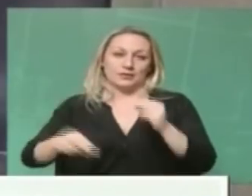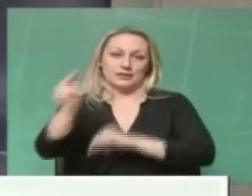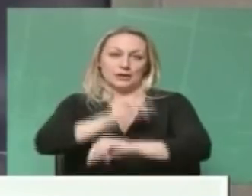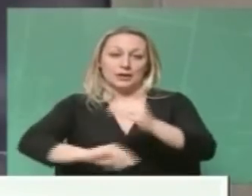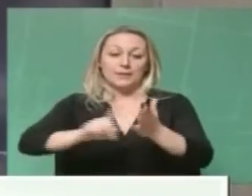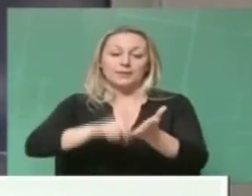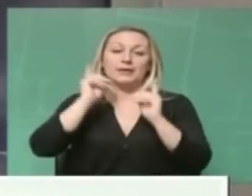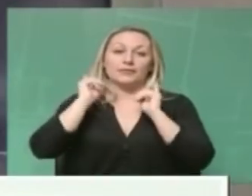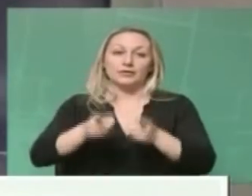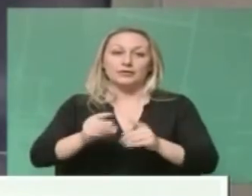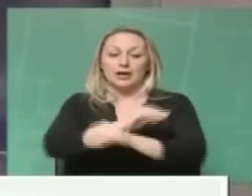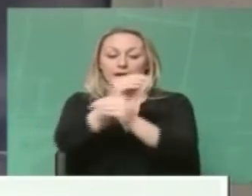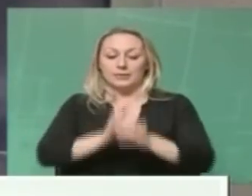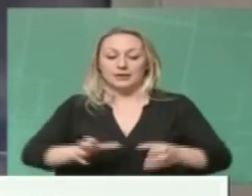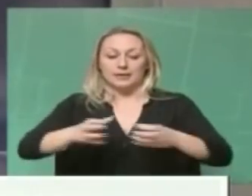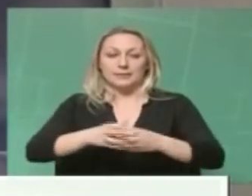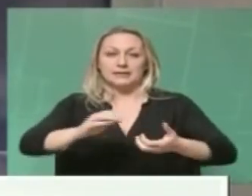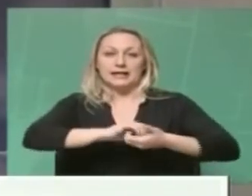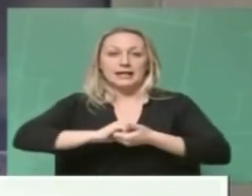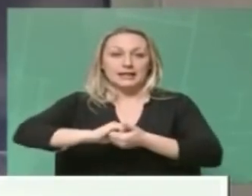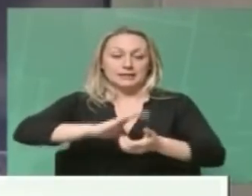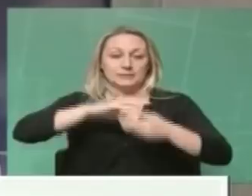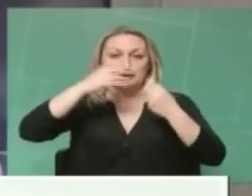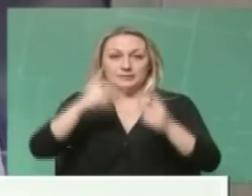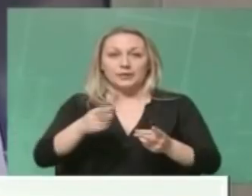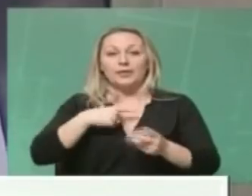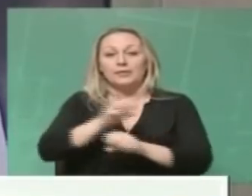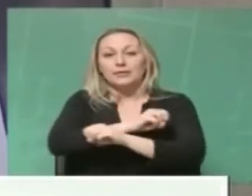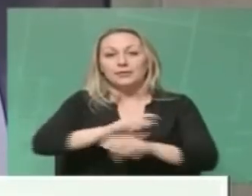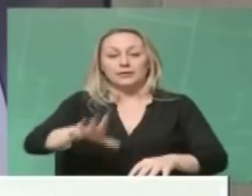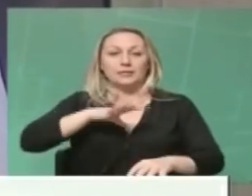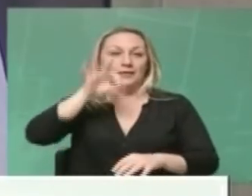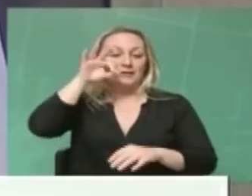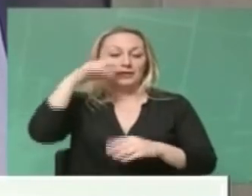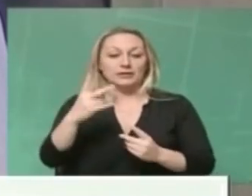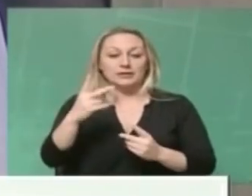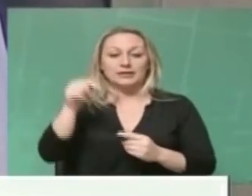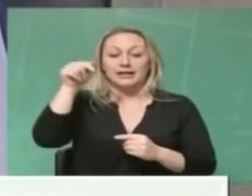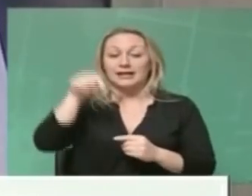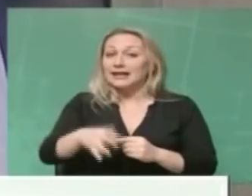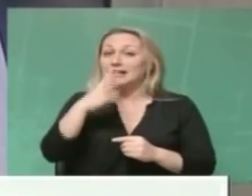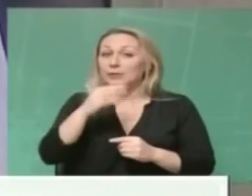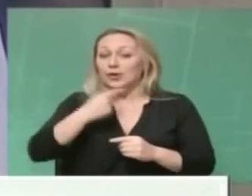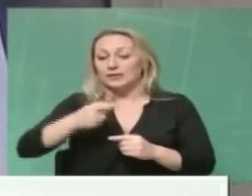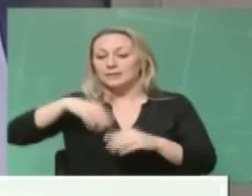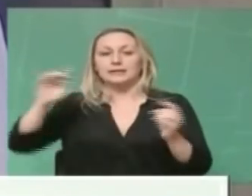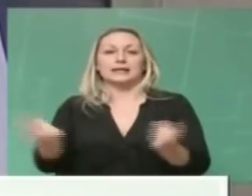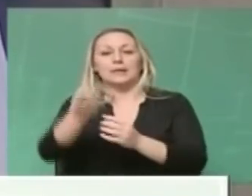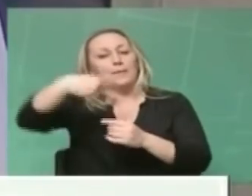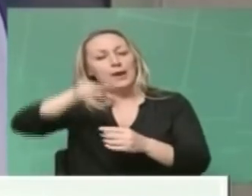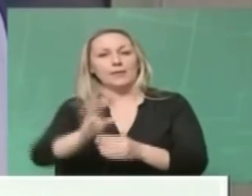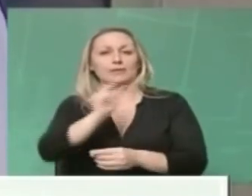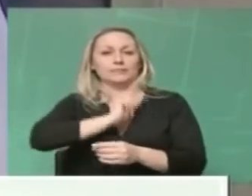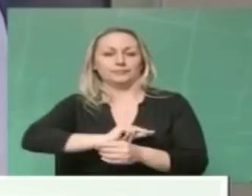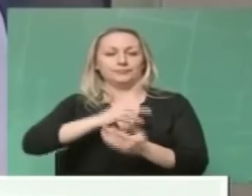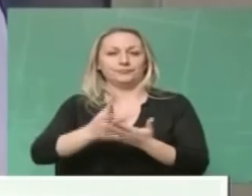κριτήρια με τα οποία η Λαϊκή Συσπήρωση προσπαθεί να επικοινωνήσει με το λαό της Θεσσαλονίκης. Το ερώτημα είναι γιατί το όποιο πλεόνασμα, είτε είναι 9